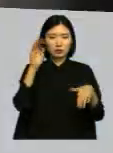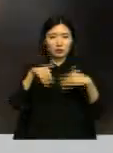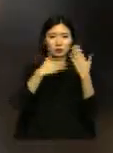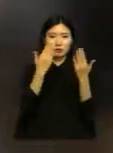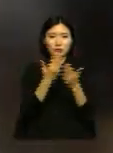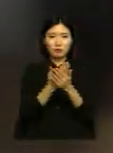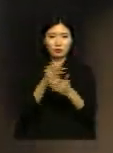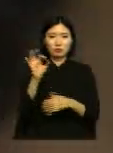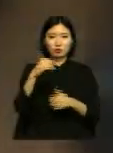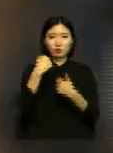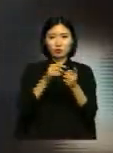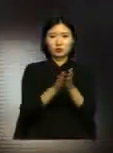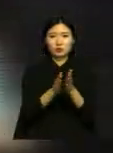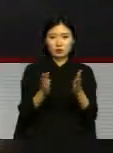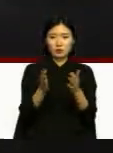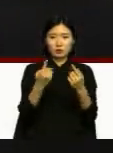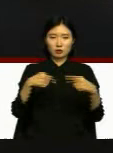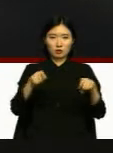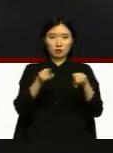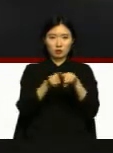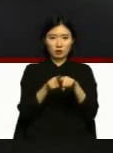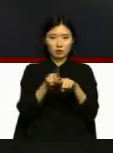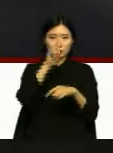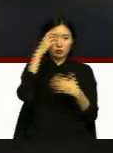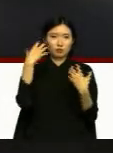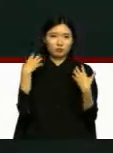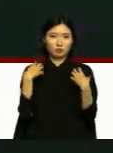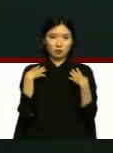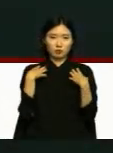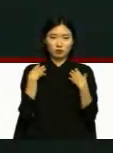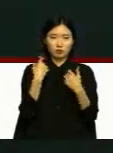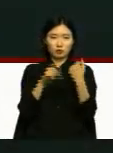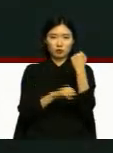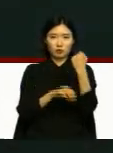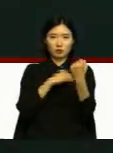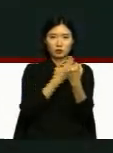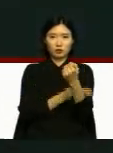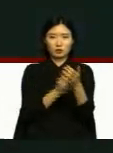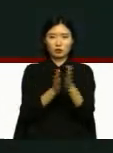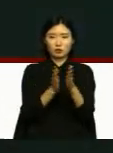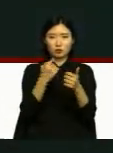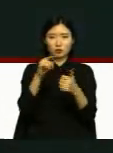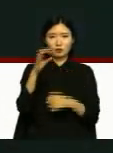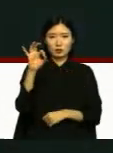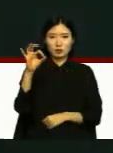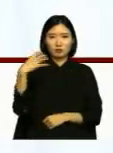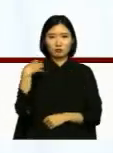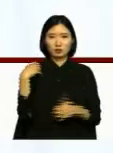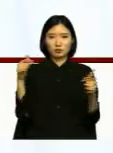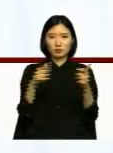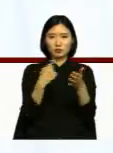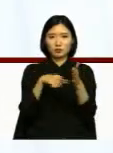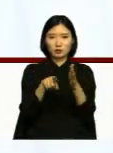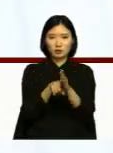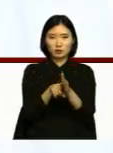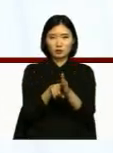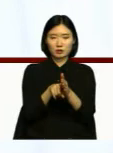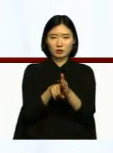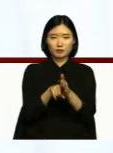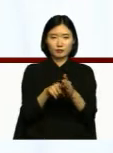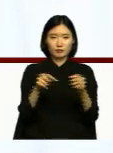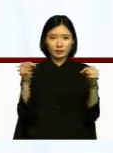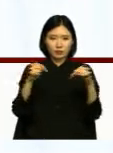시행됩니다 더불어 민주당과 정부는 교육 기본권을 실현하고 교육비 부담을 완화하기 위해 당정청 협의를